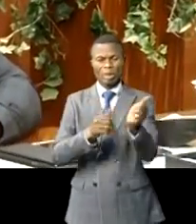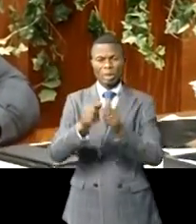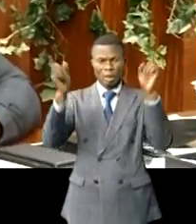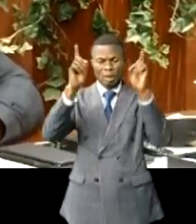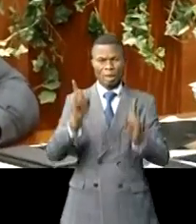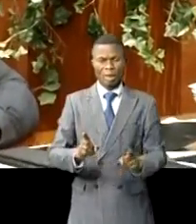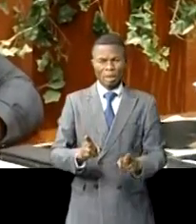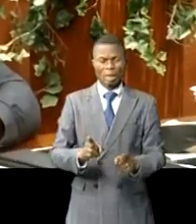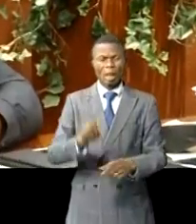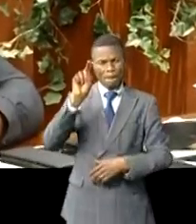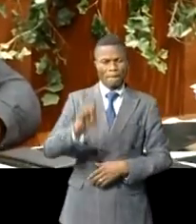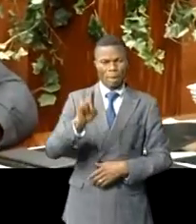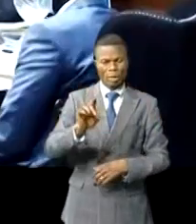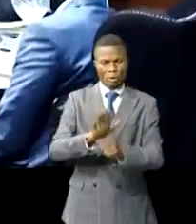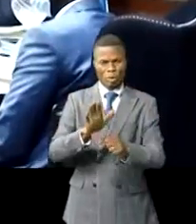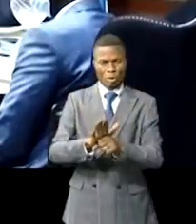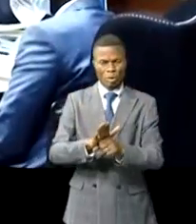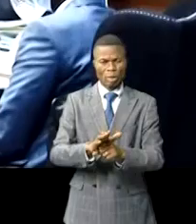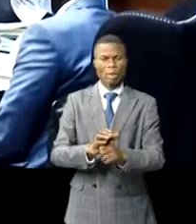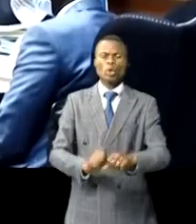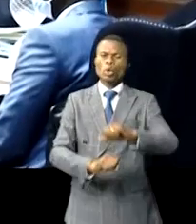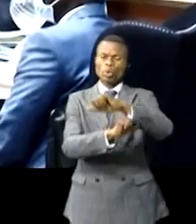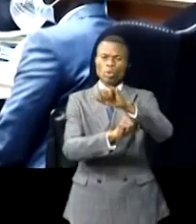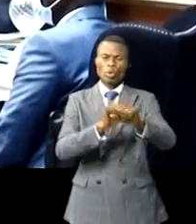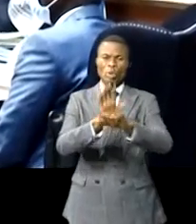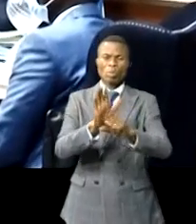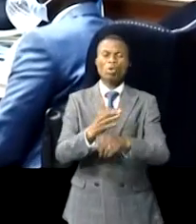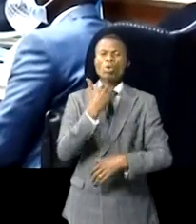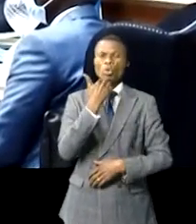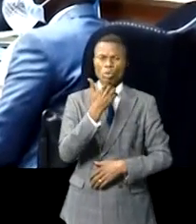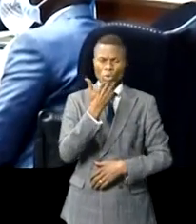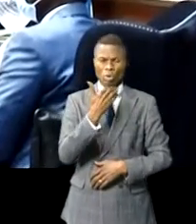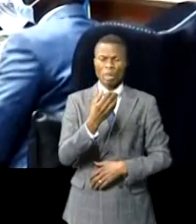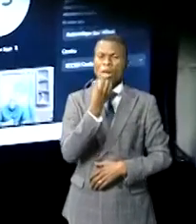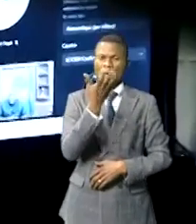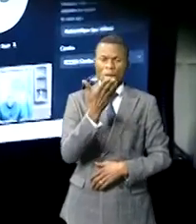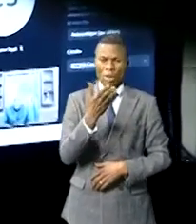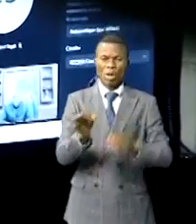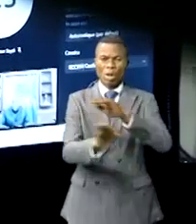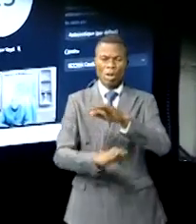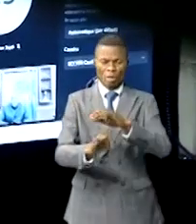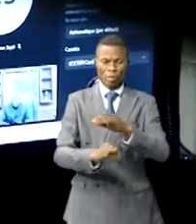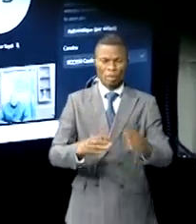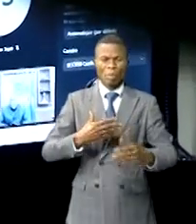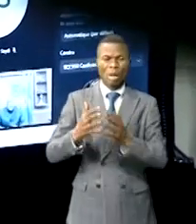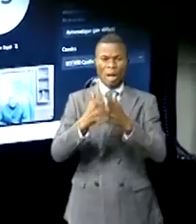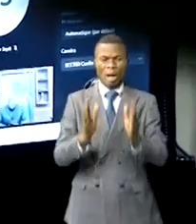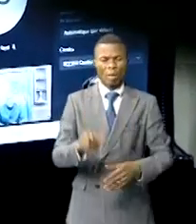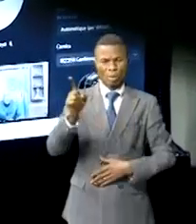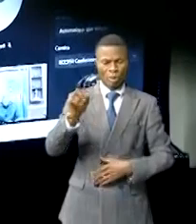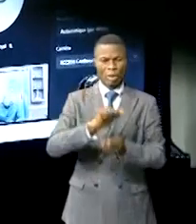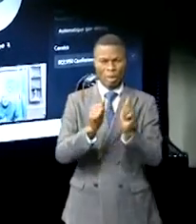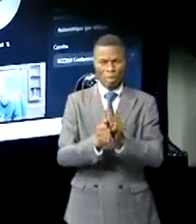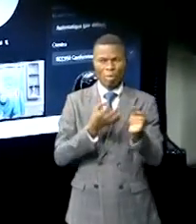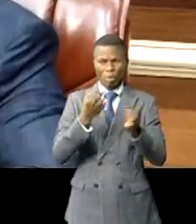le continent a besoin de l'apport de grands donateurs, le cas notamment de la fondation Bill Gates. Les sujets étaient